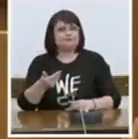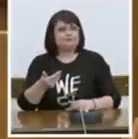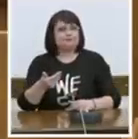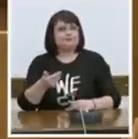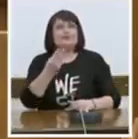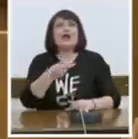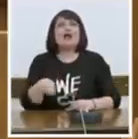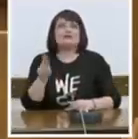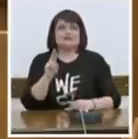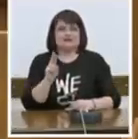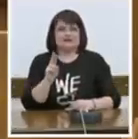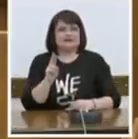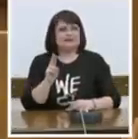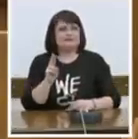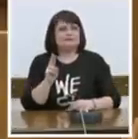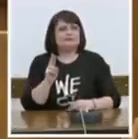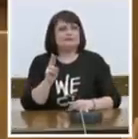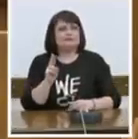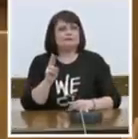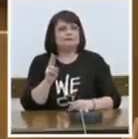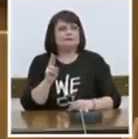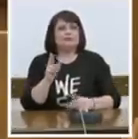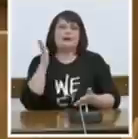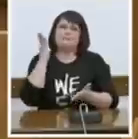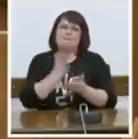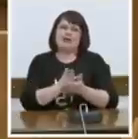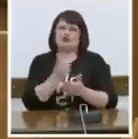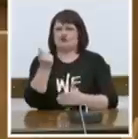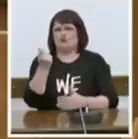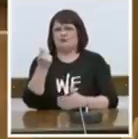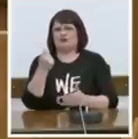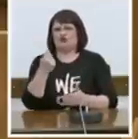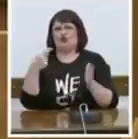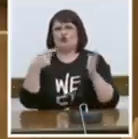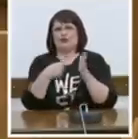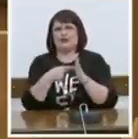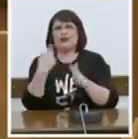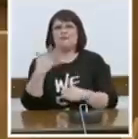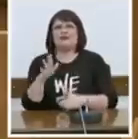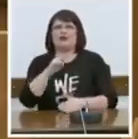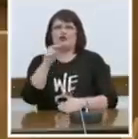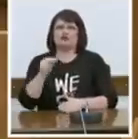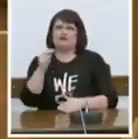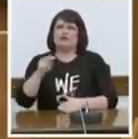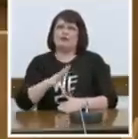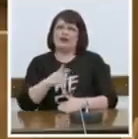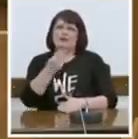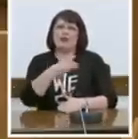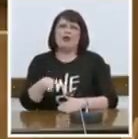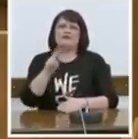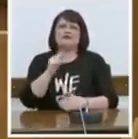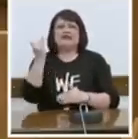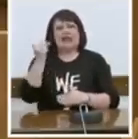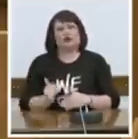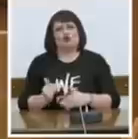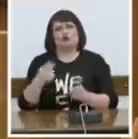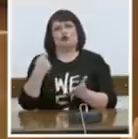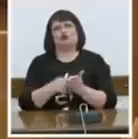αύξηση του μέσου μισθού στα 1.500 ευρώ και αύξηση του κατώτατου μισθού